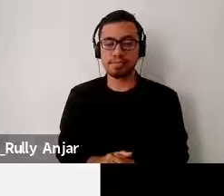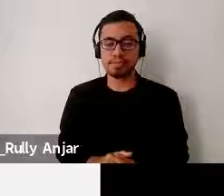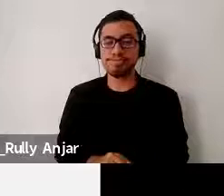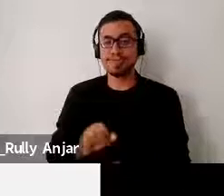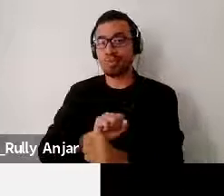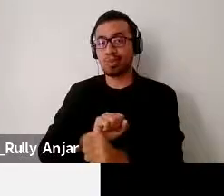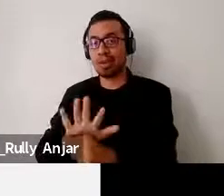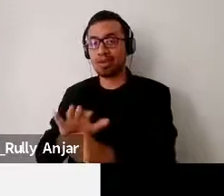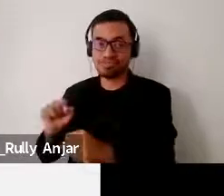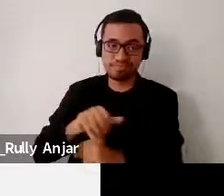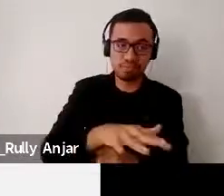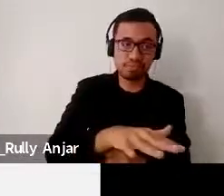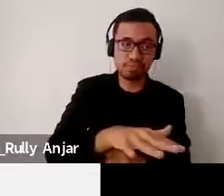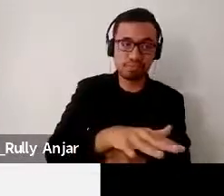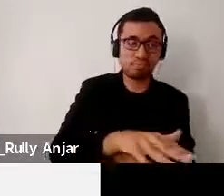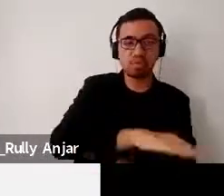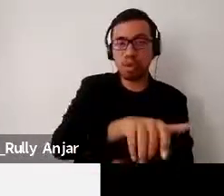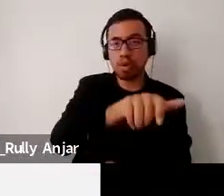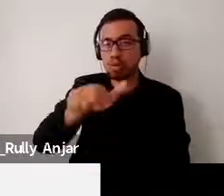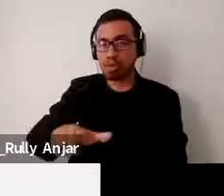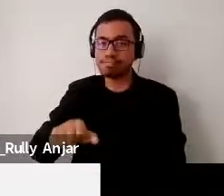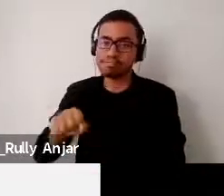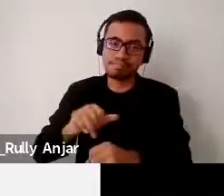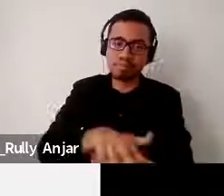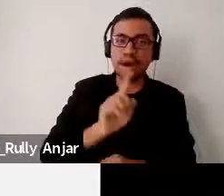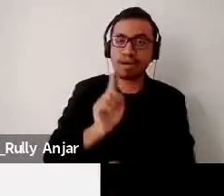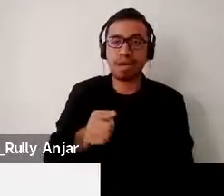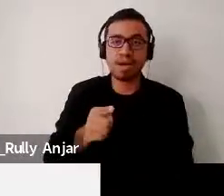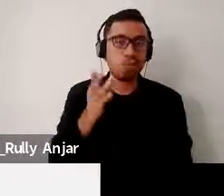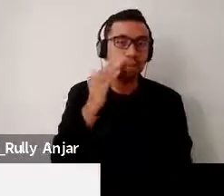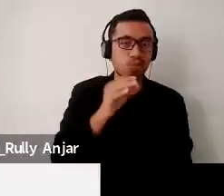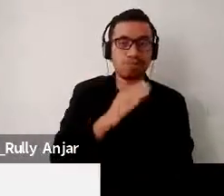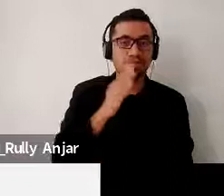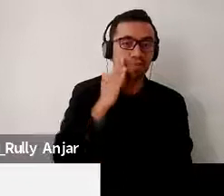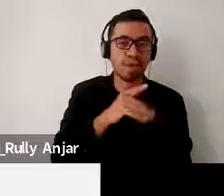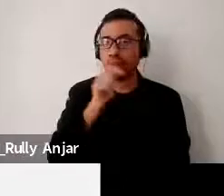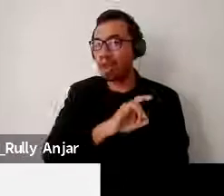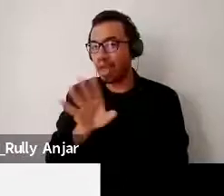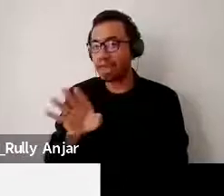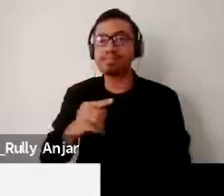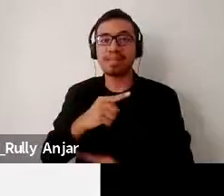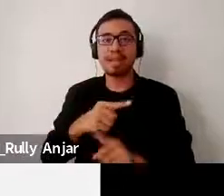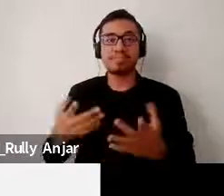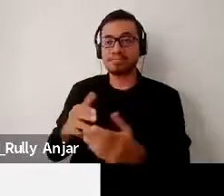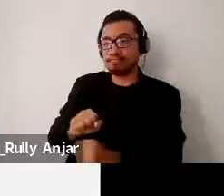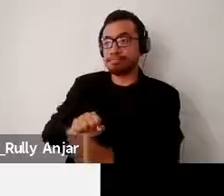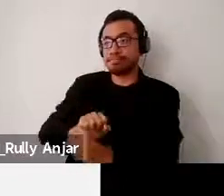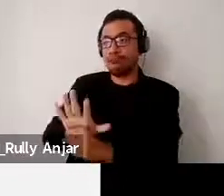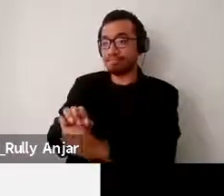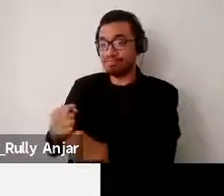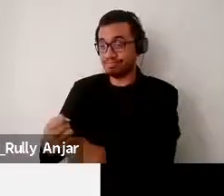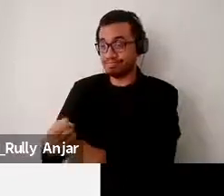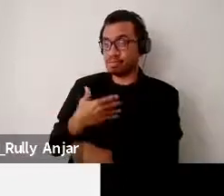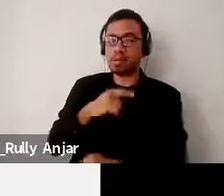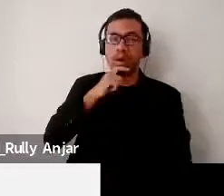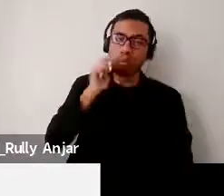memang ada kelompok-kelompok yang memiliki resiko yang lebih tinggi dibandingkan dengan kelompok yang lain, seperti lansia dan juga penduduk yang memiliki